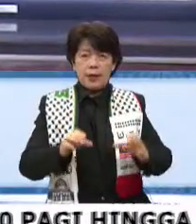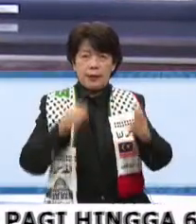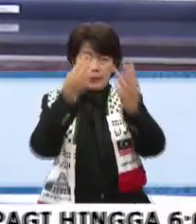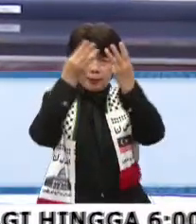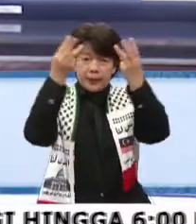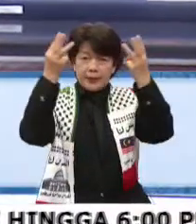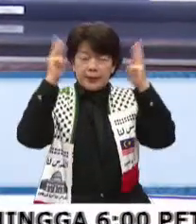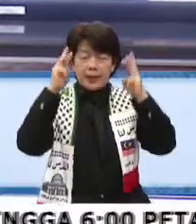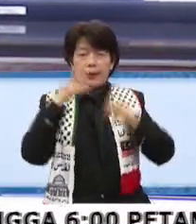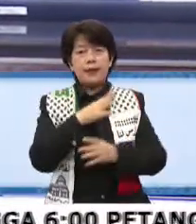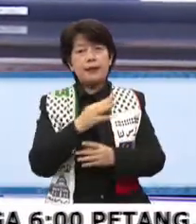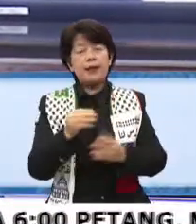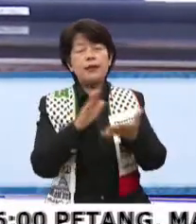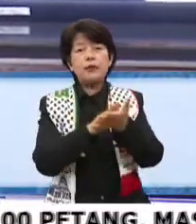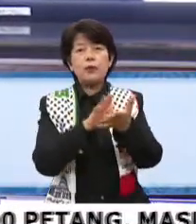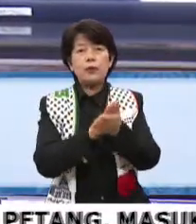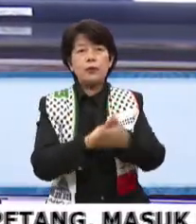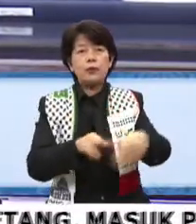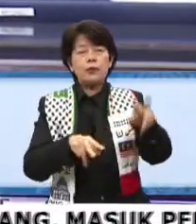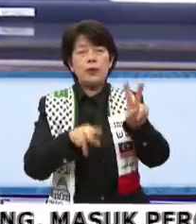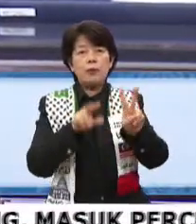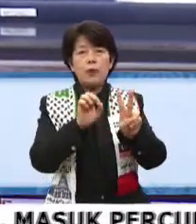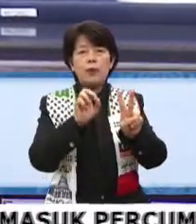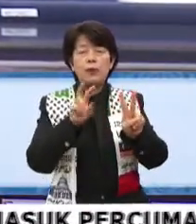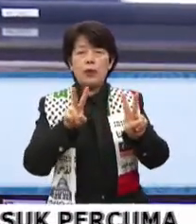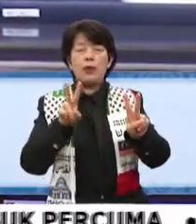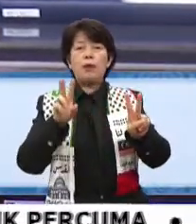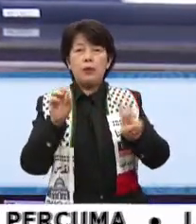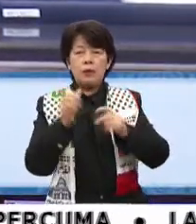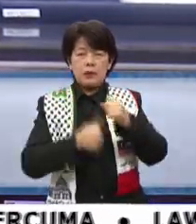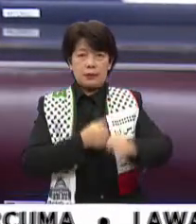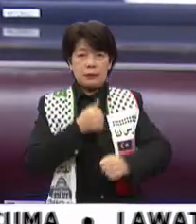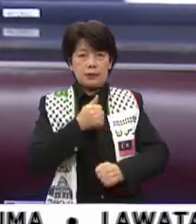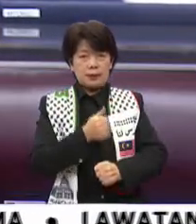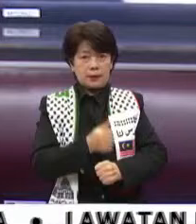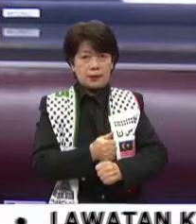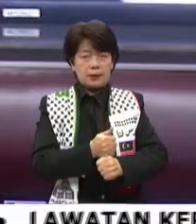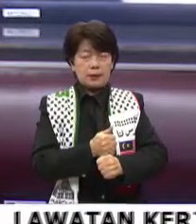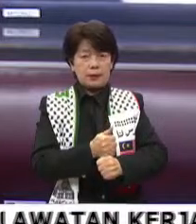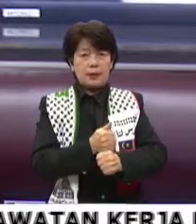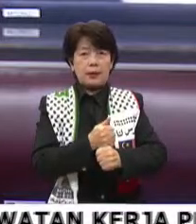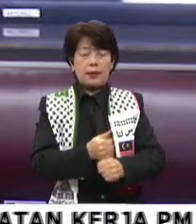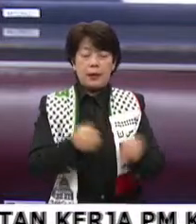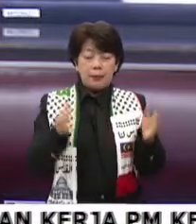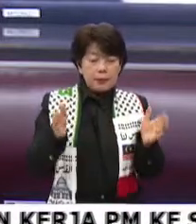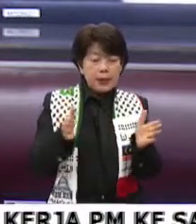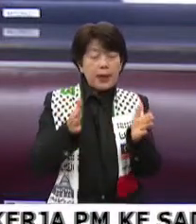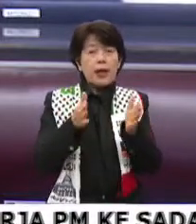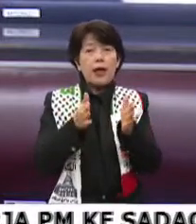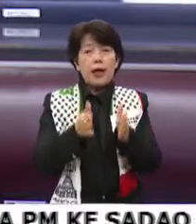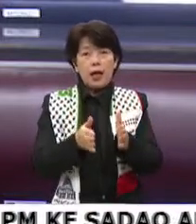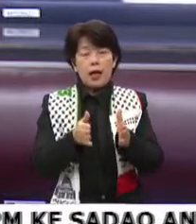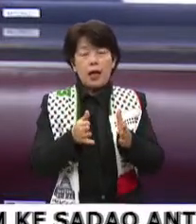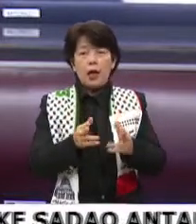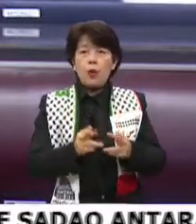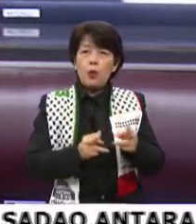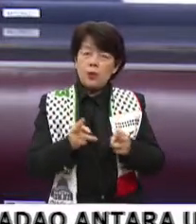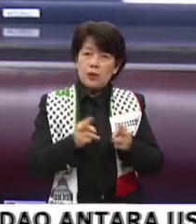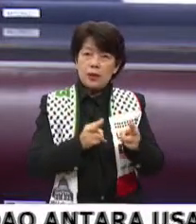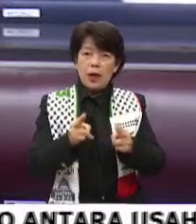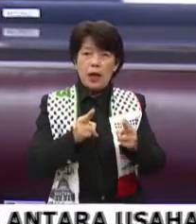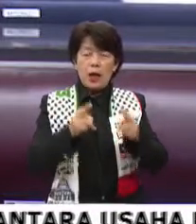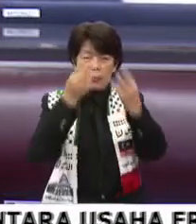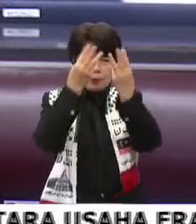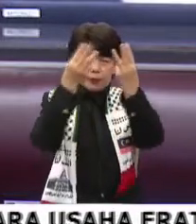spor pada tahun 2020 yang menyediakan pembiayaan mikro kepada Usahawan orang asli